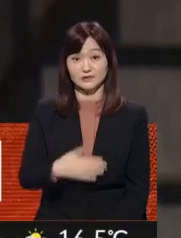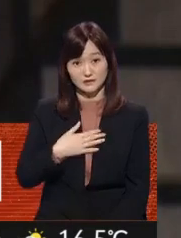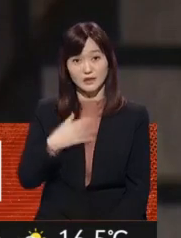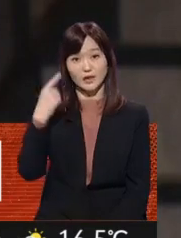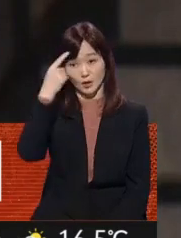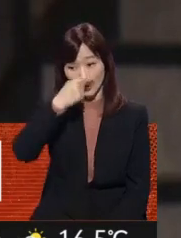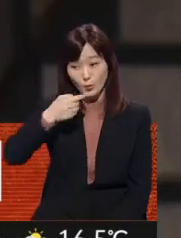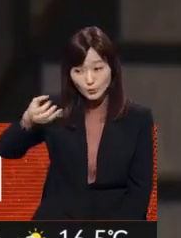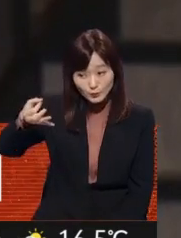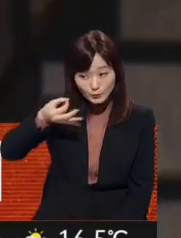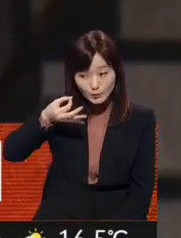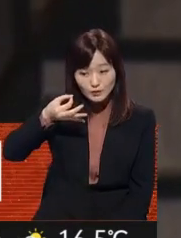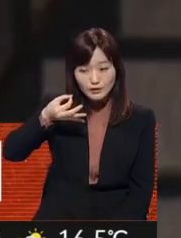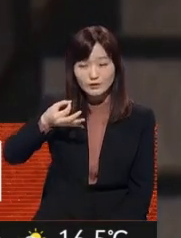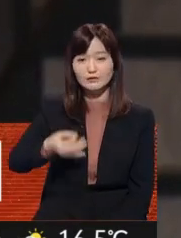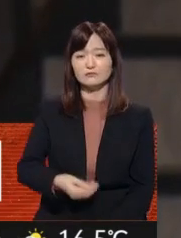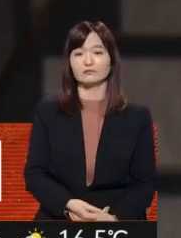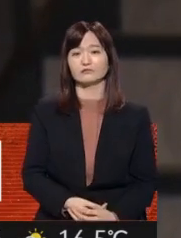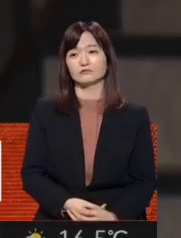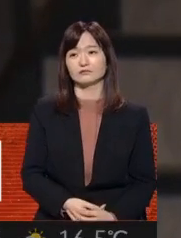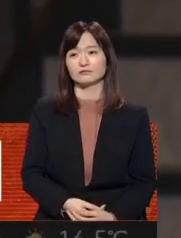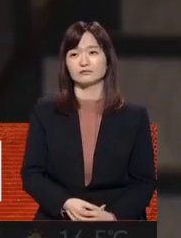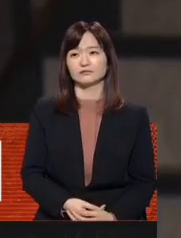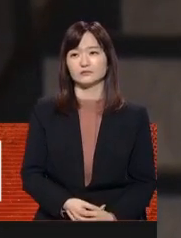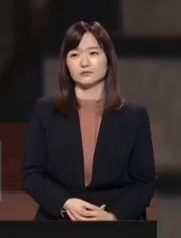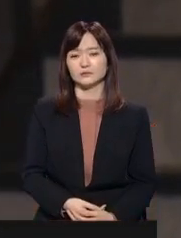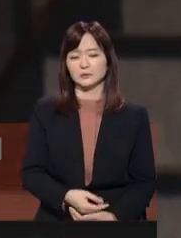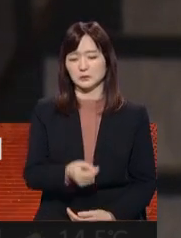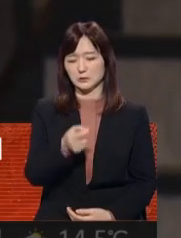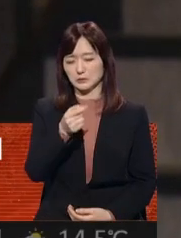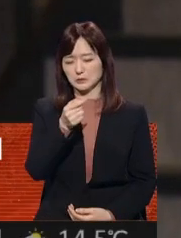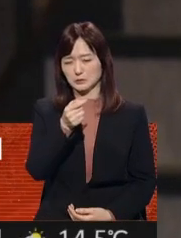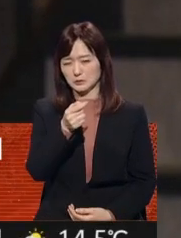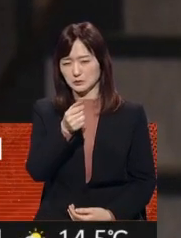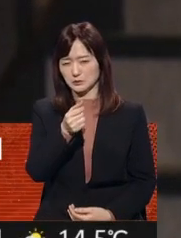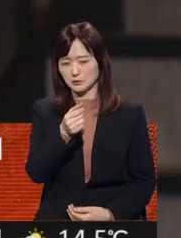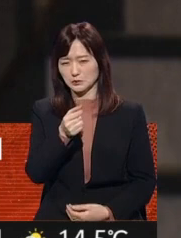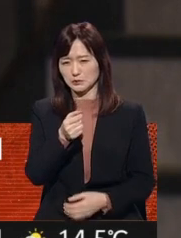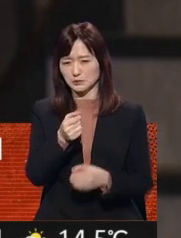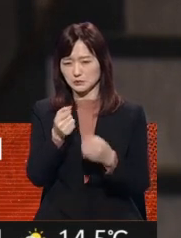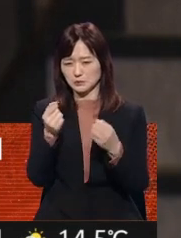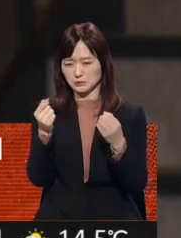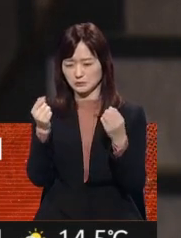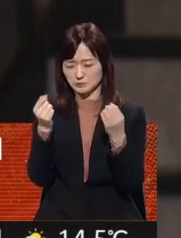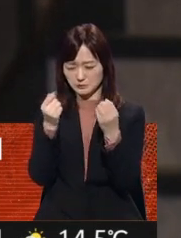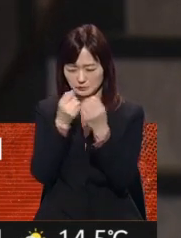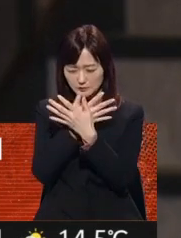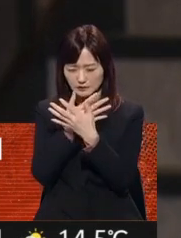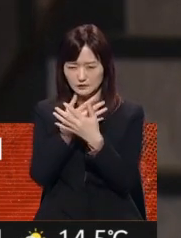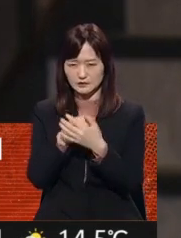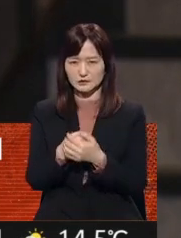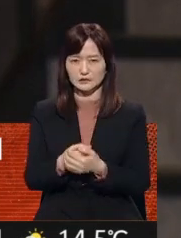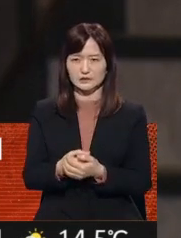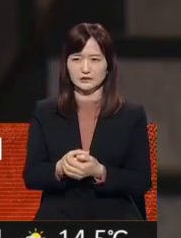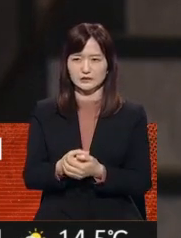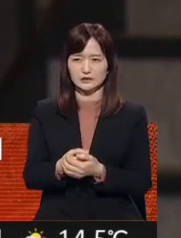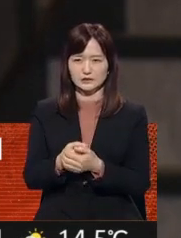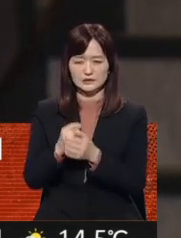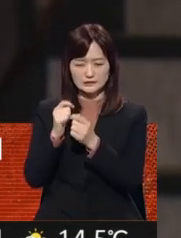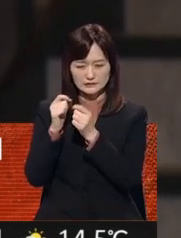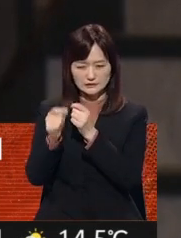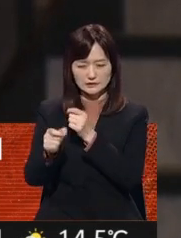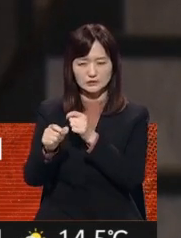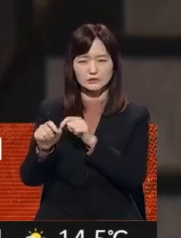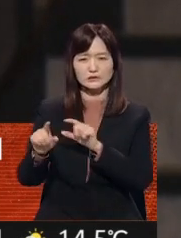이렇게 얘기했으니까. 그래서 작은 속임수로 인생을 갖다가 얍삽하게 살려고 하는 사람들이 확실히 늘어난